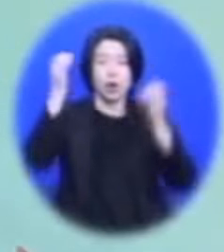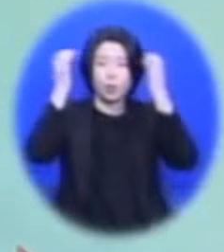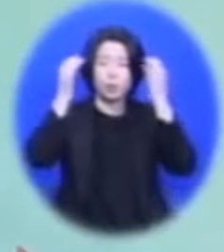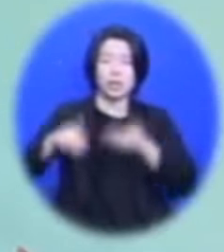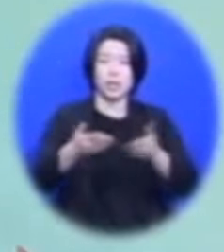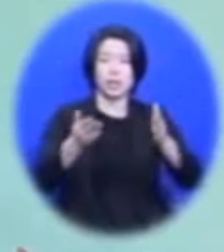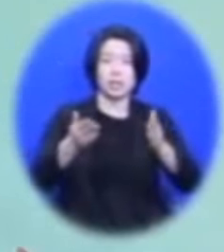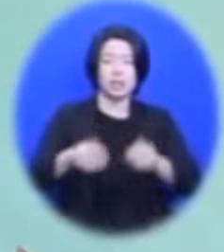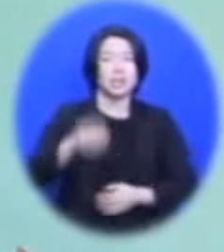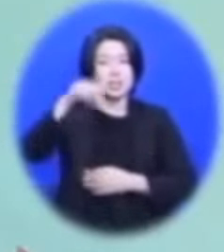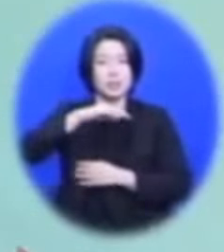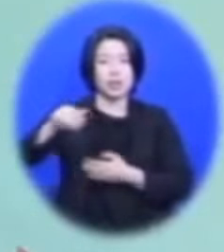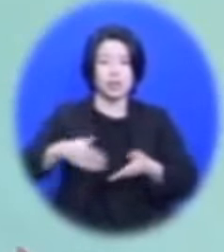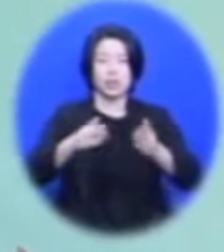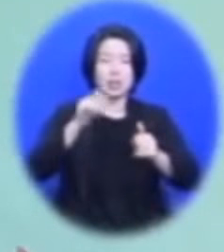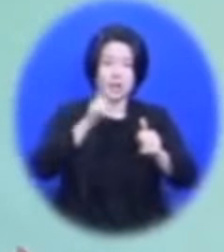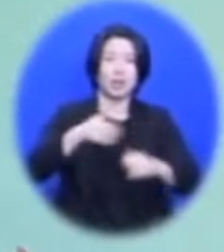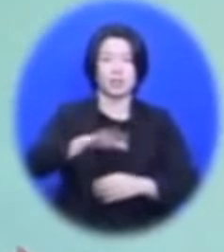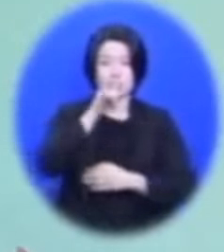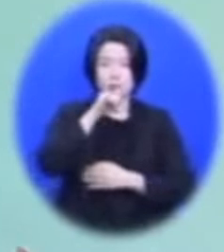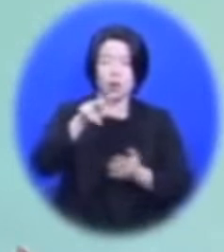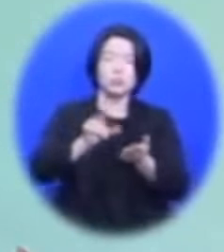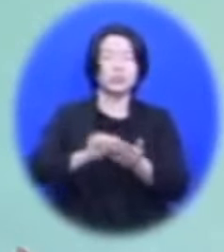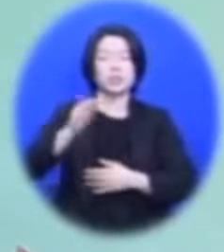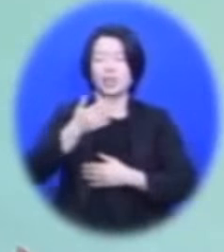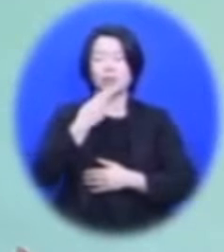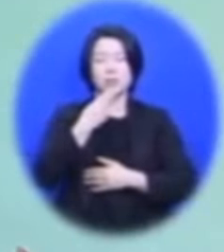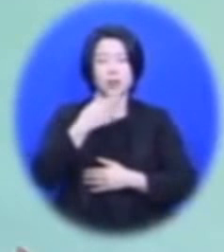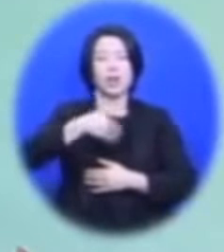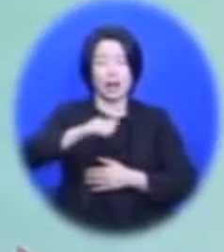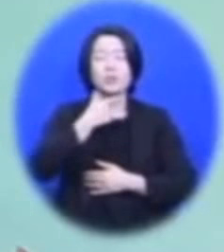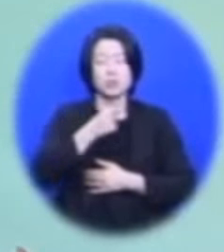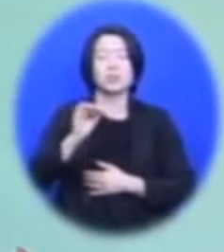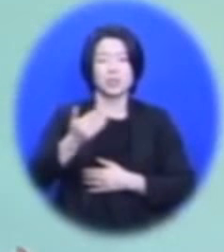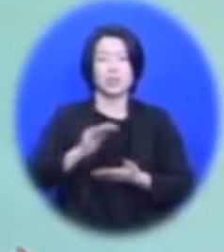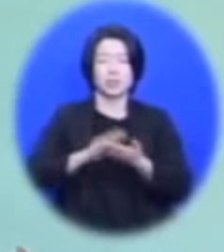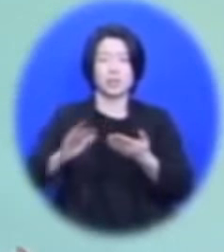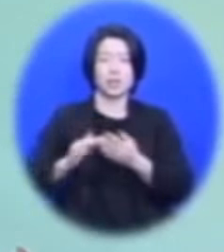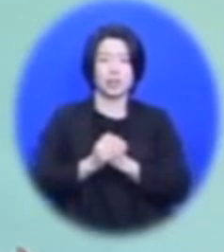길을 가라고 하시는 거. 문제가 될 게 없습니다. 가고 싶어지는 거죠.